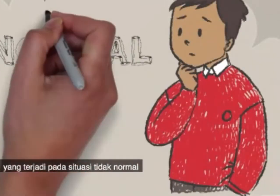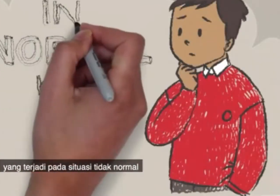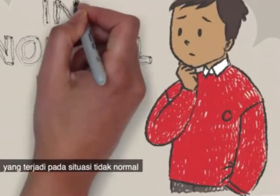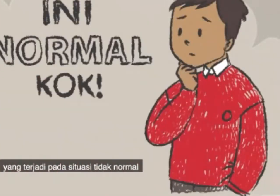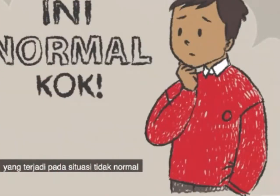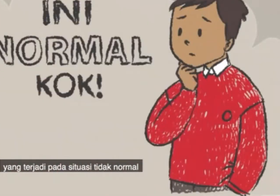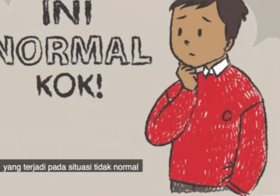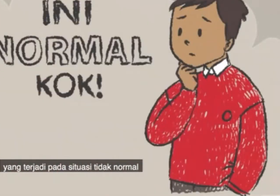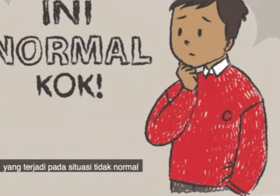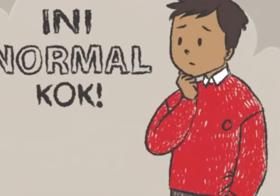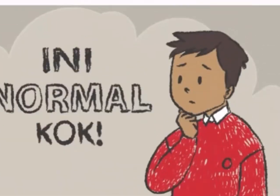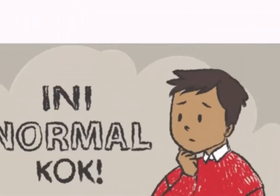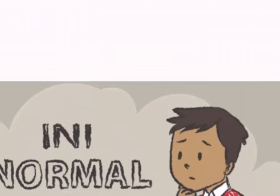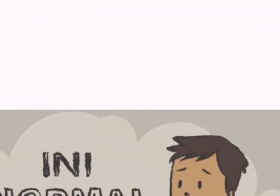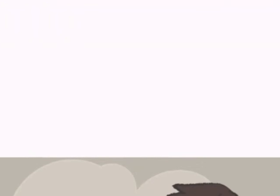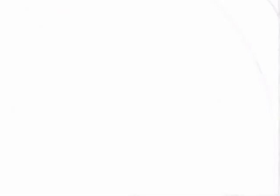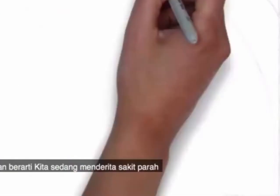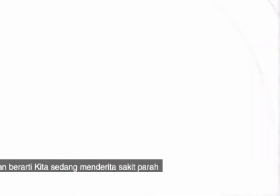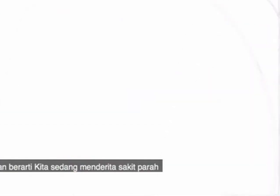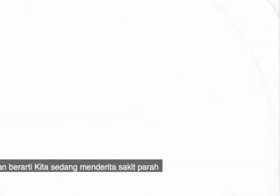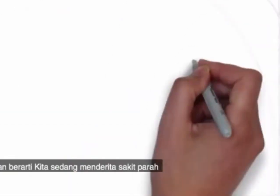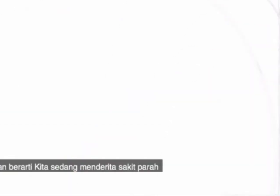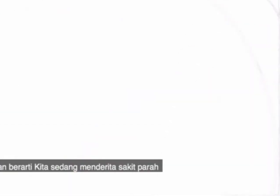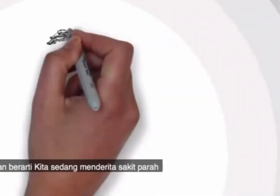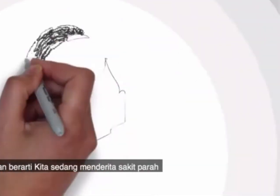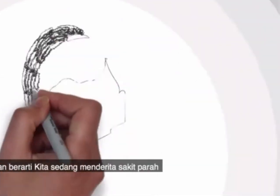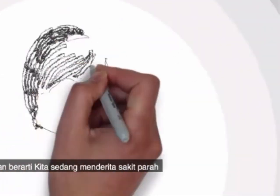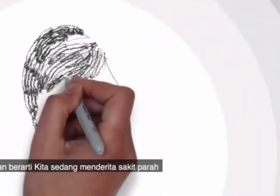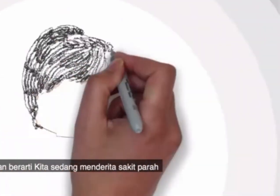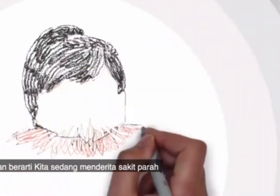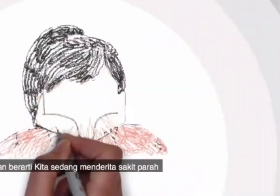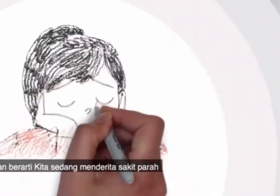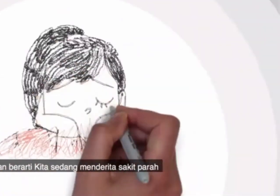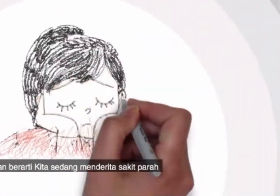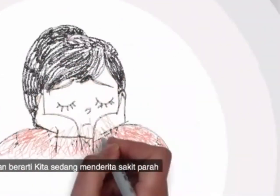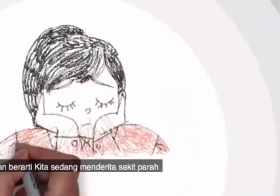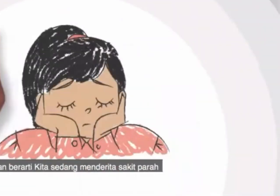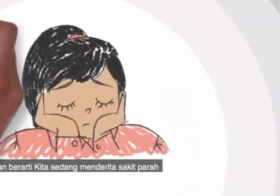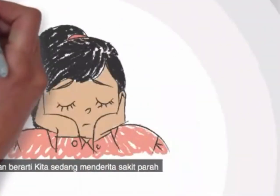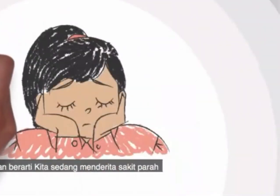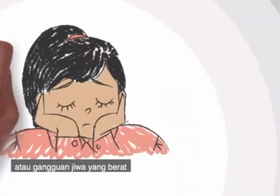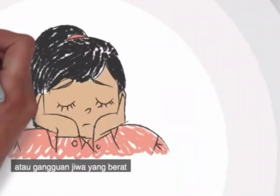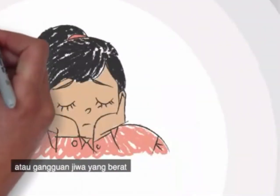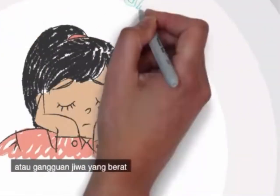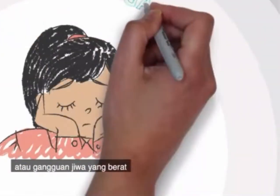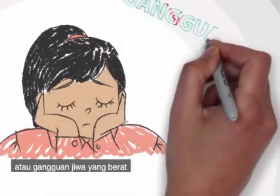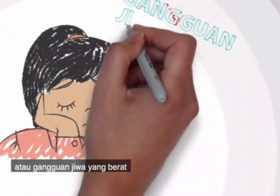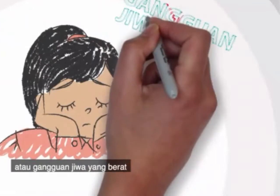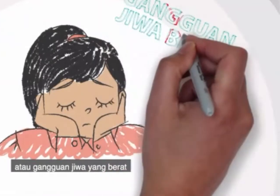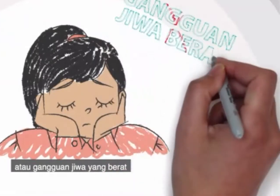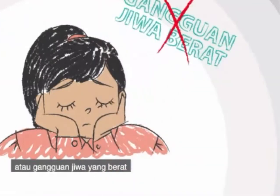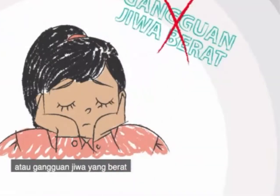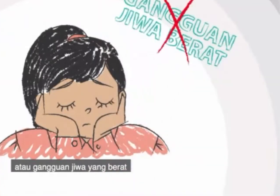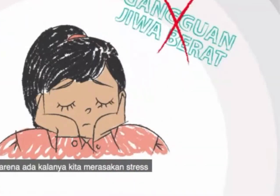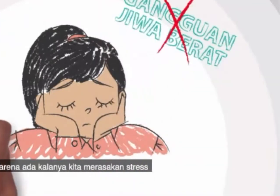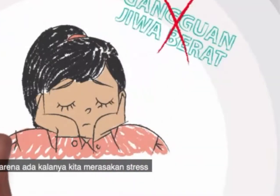yang terjadi pada situasi tidak normal. Bukan berarti kita sedang menderita sakit parah atau